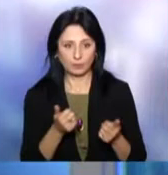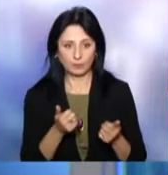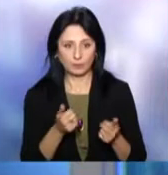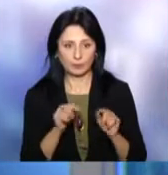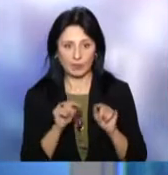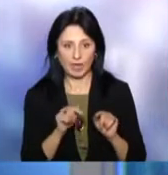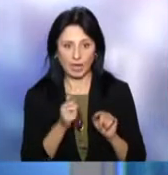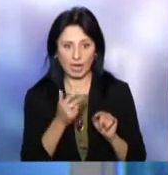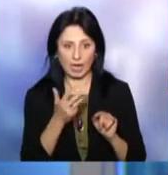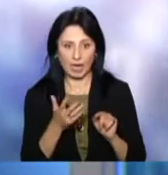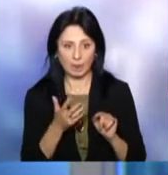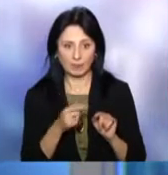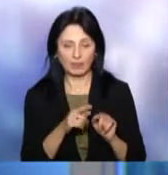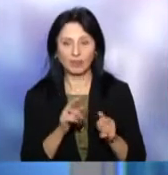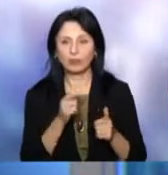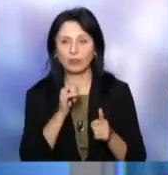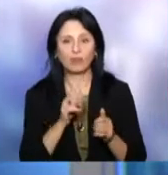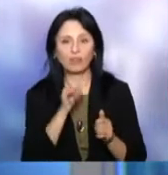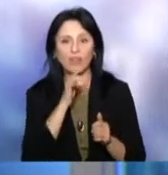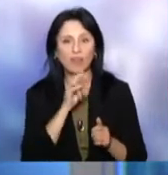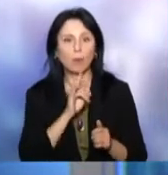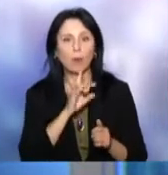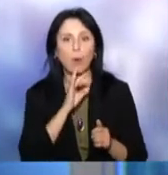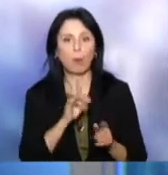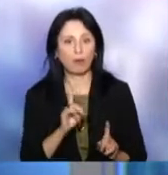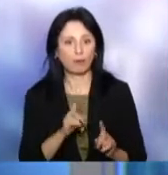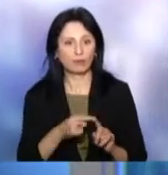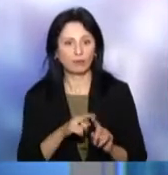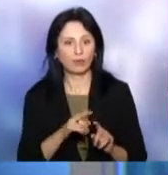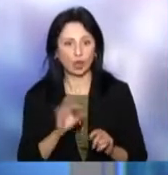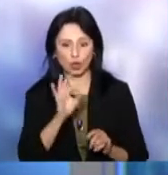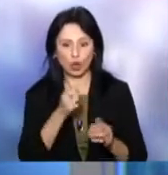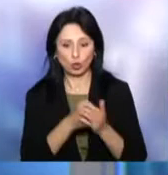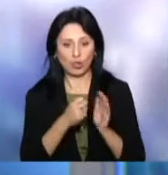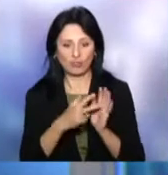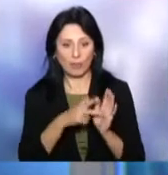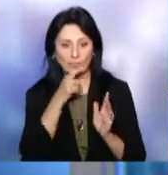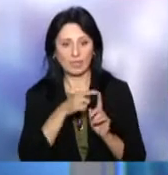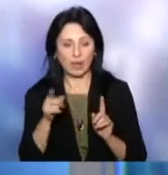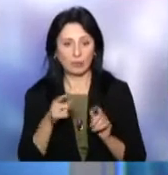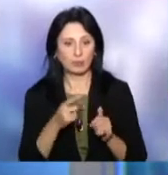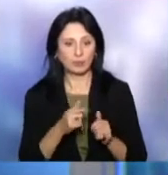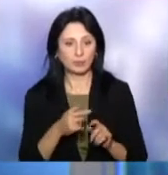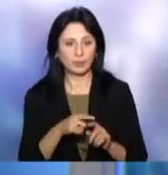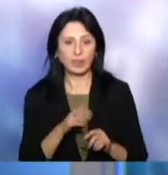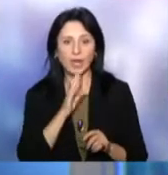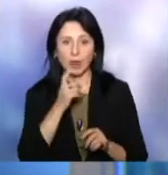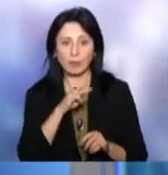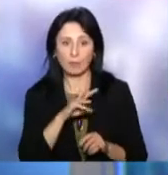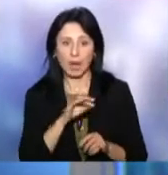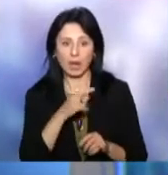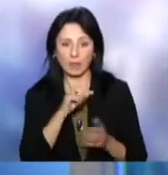აქ რამდენიმე ნაღმია. როდესაც ბავშვთა ასაკს გულისხმობთ 0-დან 18 წლამდე ასაკს. ქალბატონმა